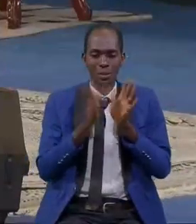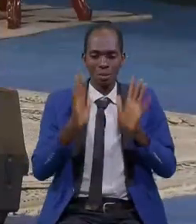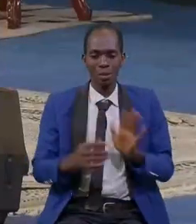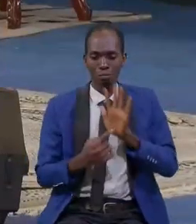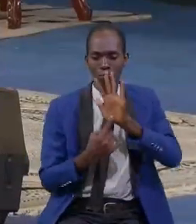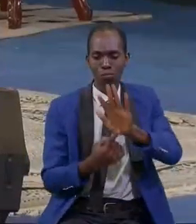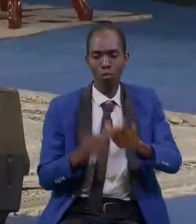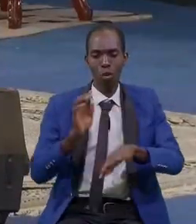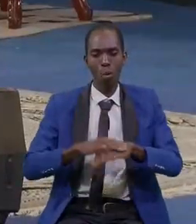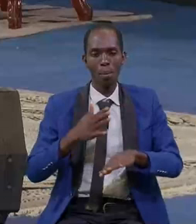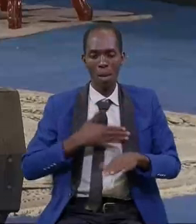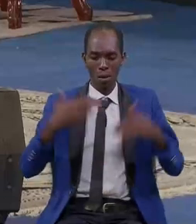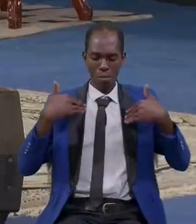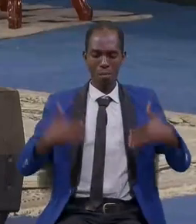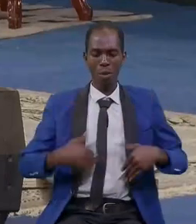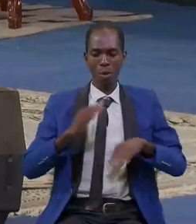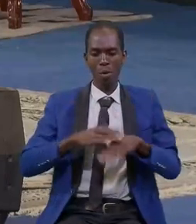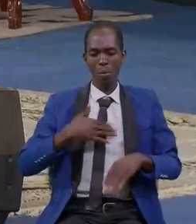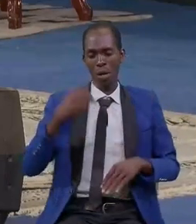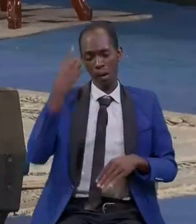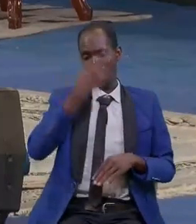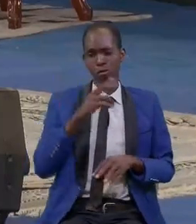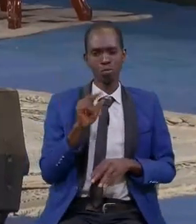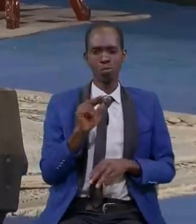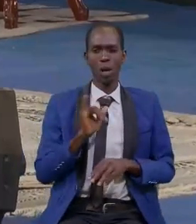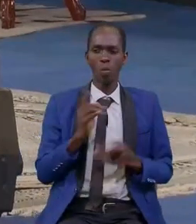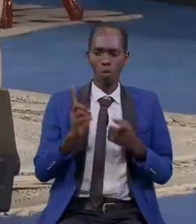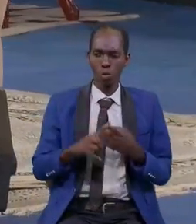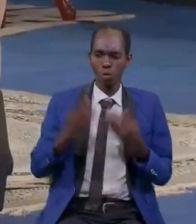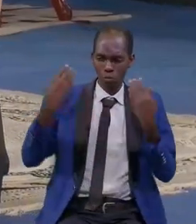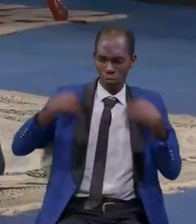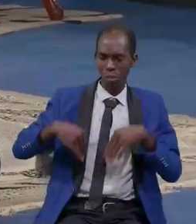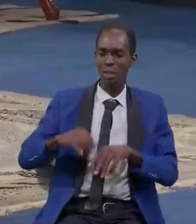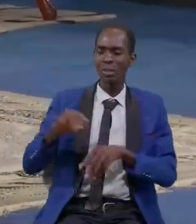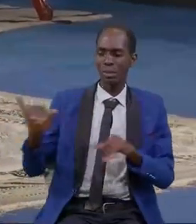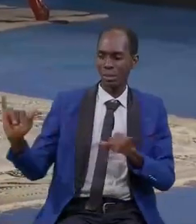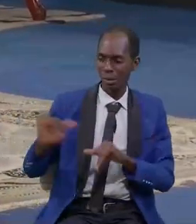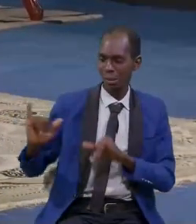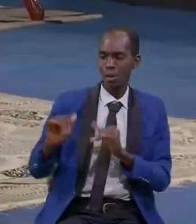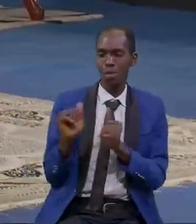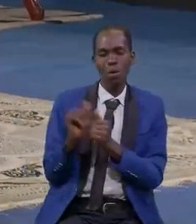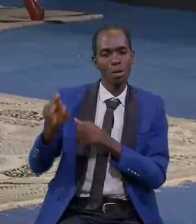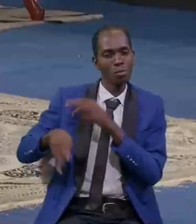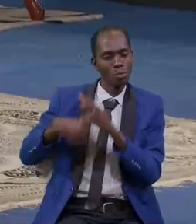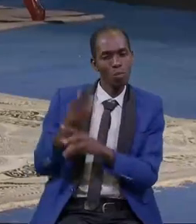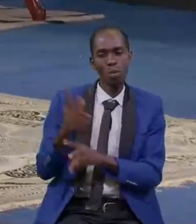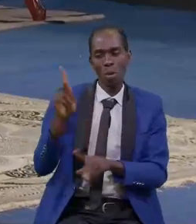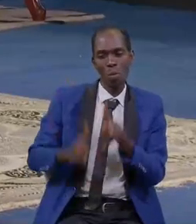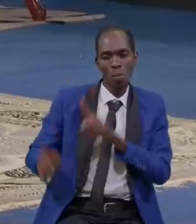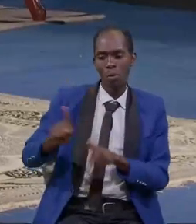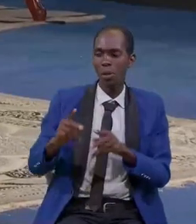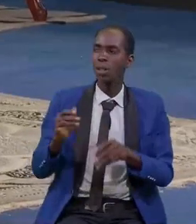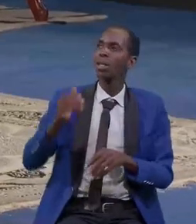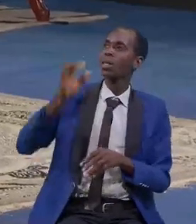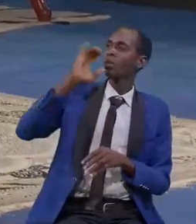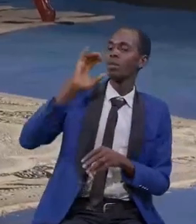mon visage partout. Je ne veux pas ressembler. Je ne veux pas m'habiller comme les autres. Je ne veux pas boire comme les autres. Je veux